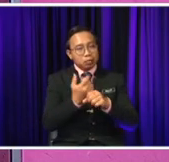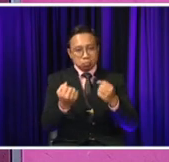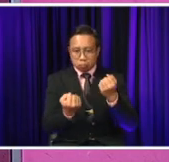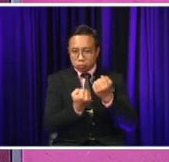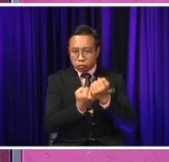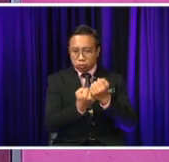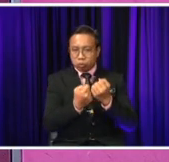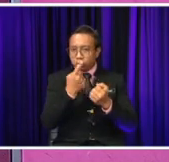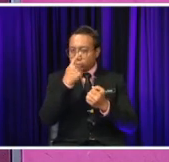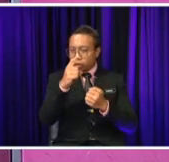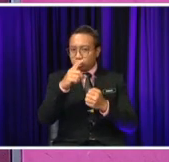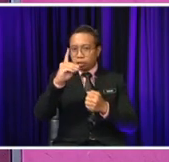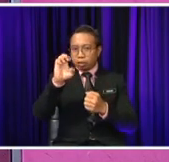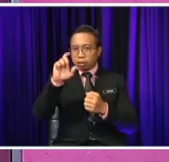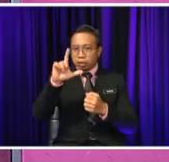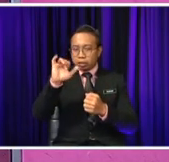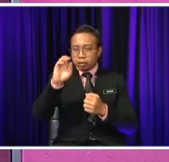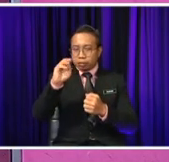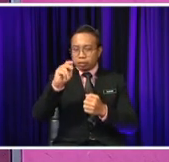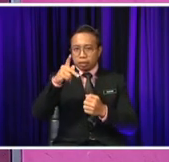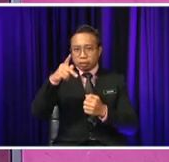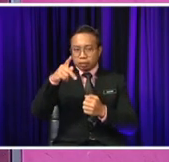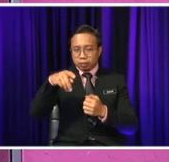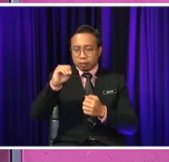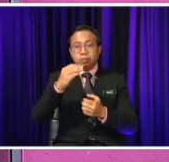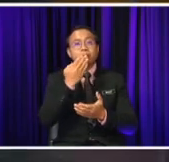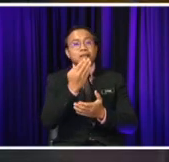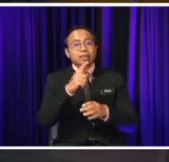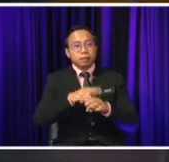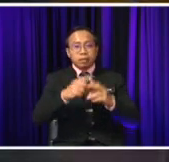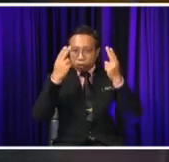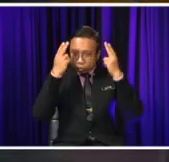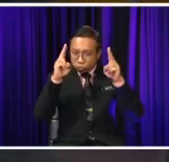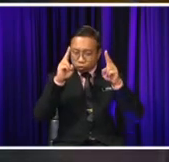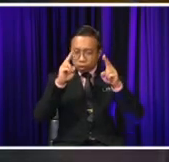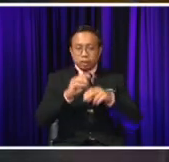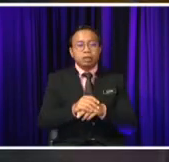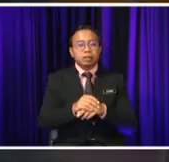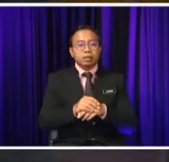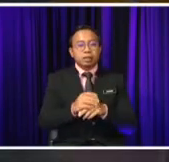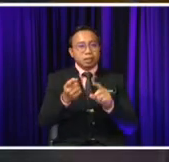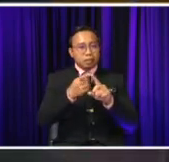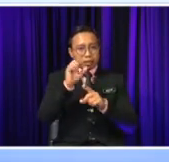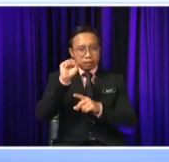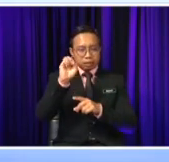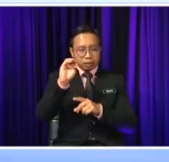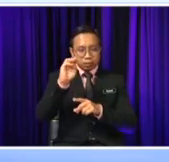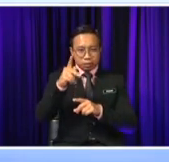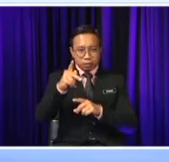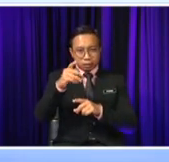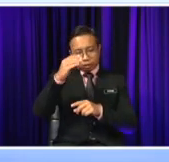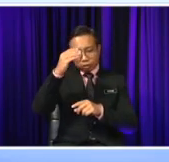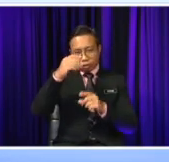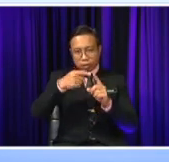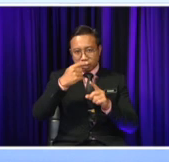melayari Porter delimate KPM Baik terima kasih sekali lagi kepada Ustadz Nur Irman sungep dari SMK Permata